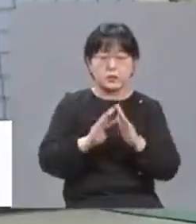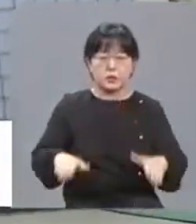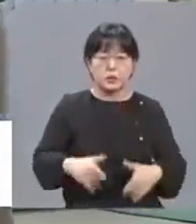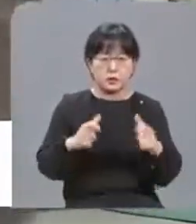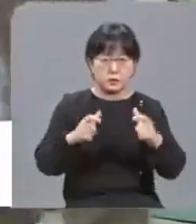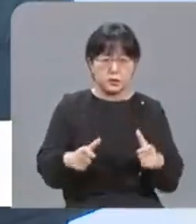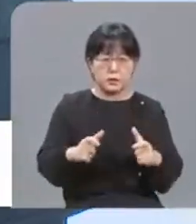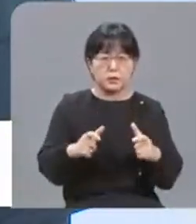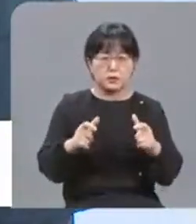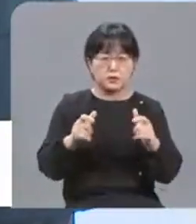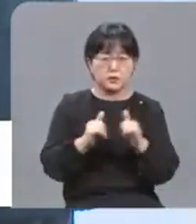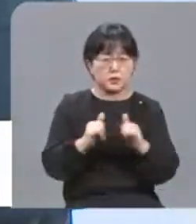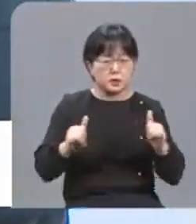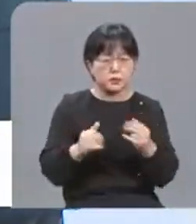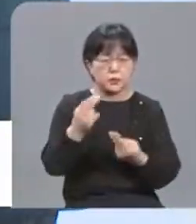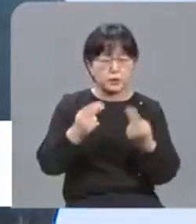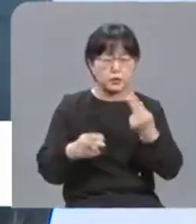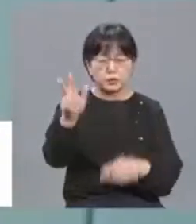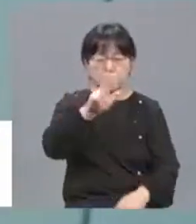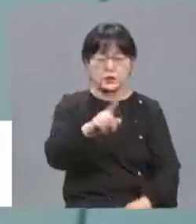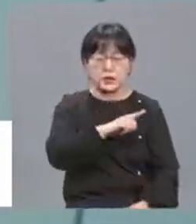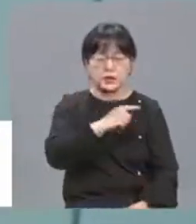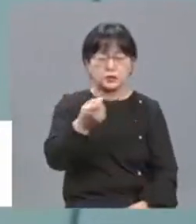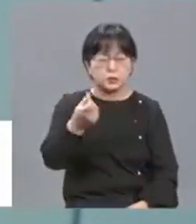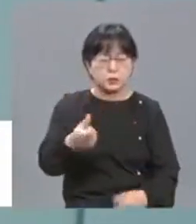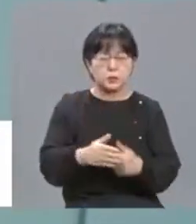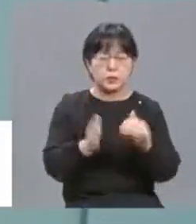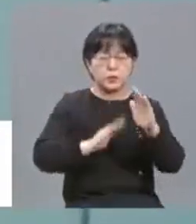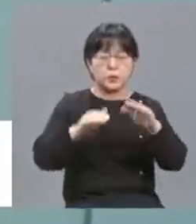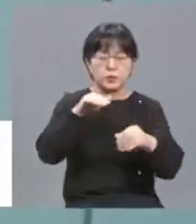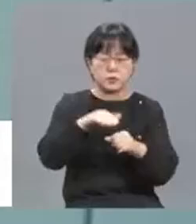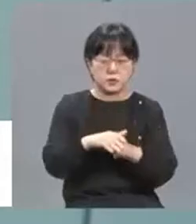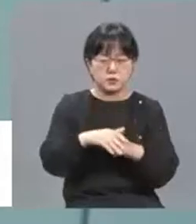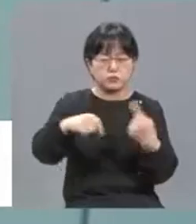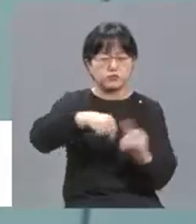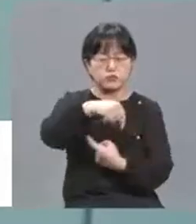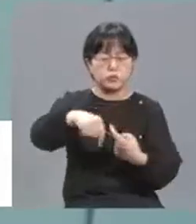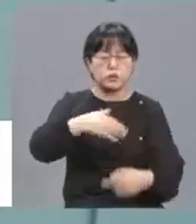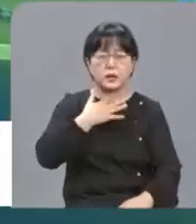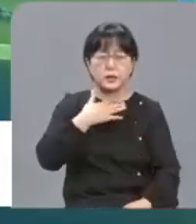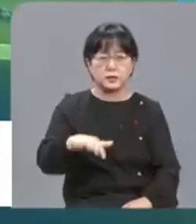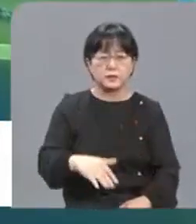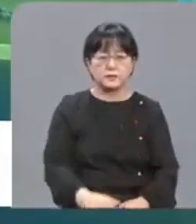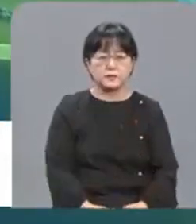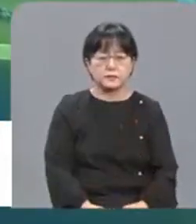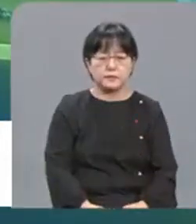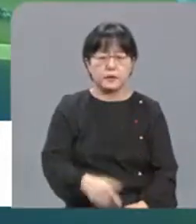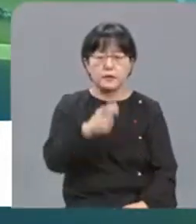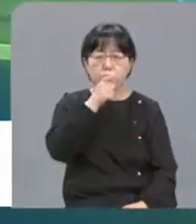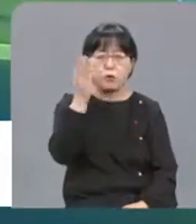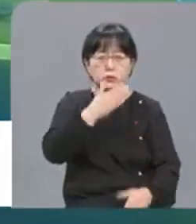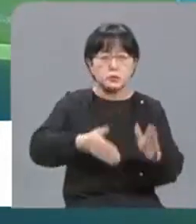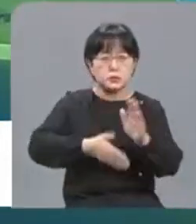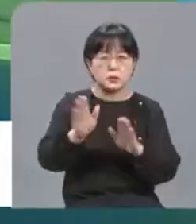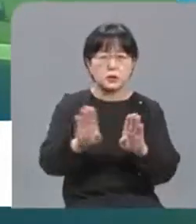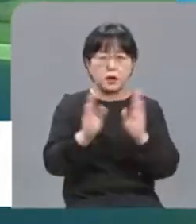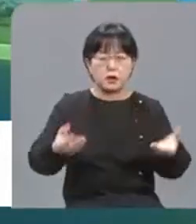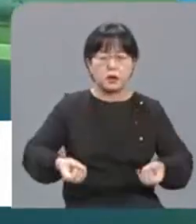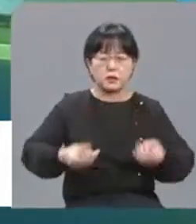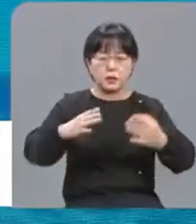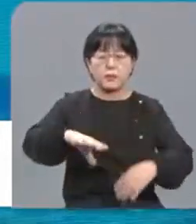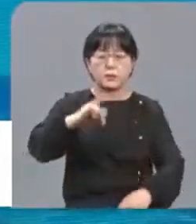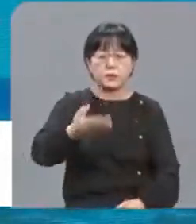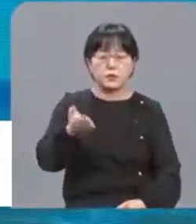인구 대비로도 전국에서 가장 적은 편이고, 공공형은 아직 운영되는 곳이 없습니다. 여수시는 개관 행사를